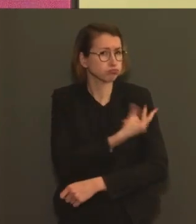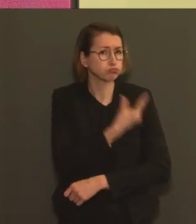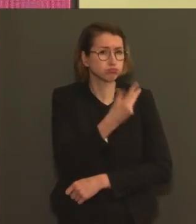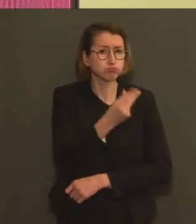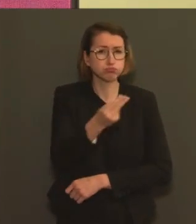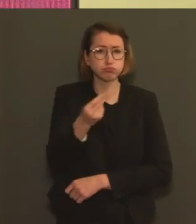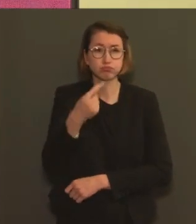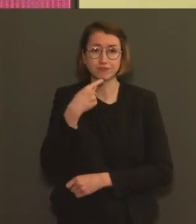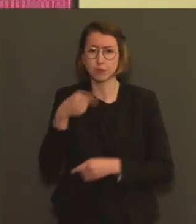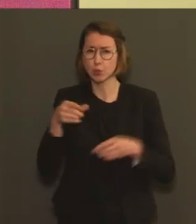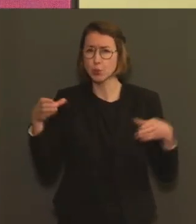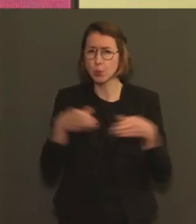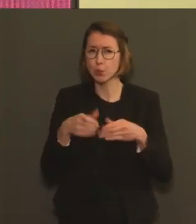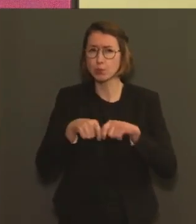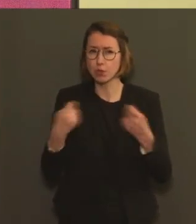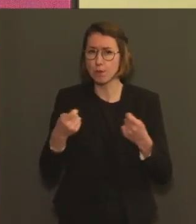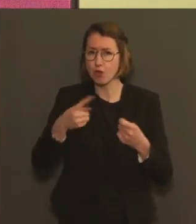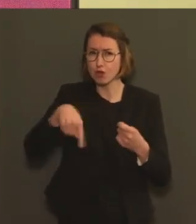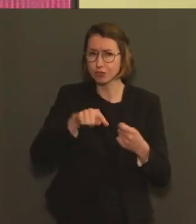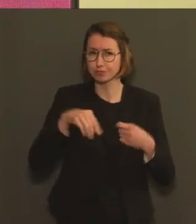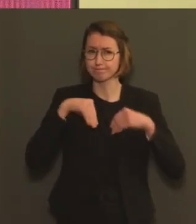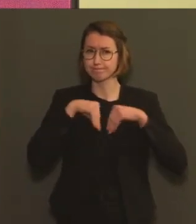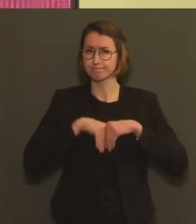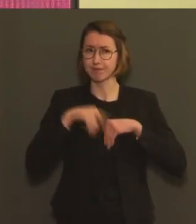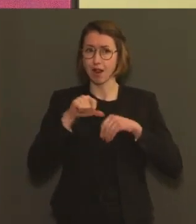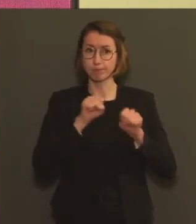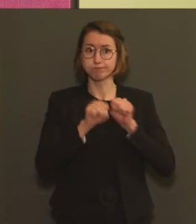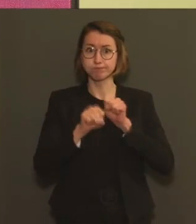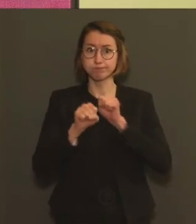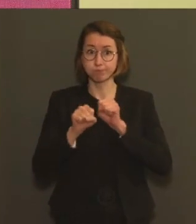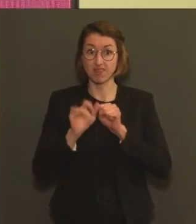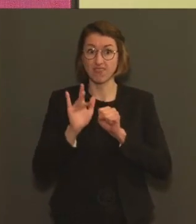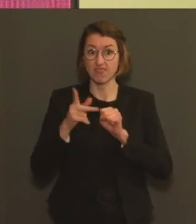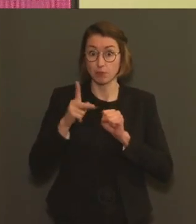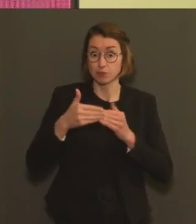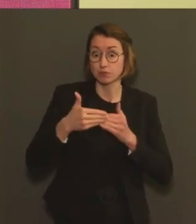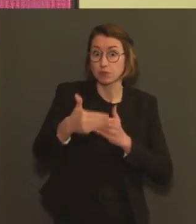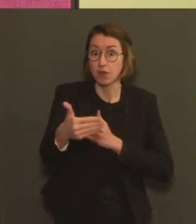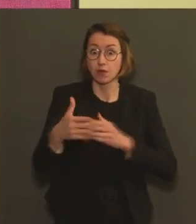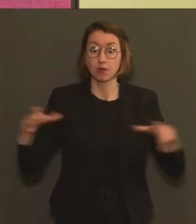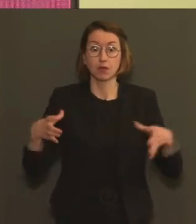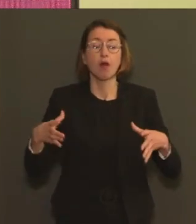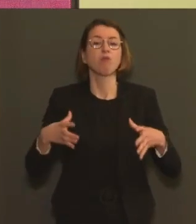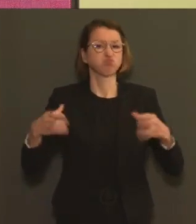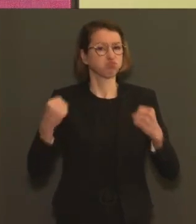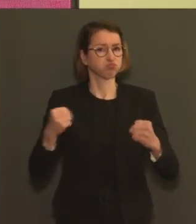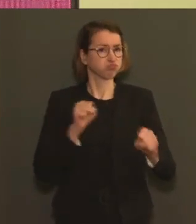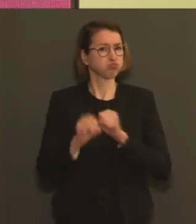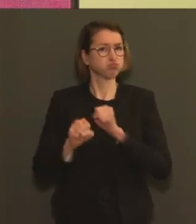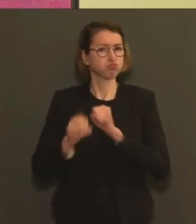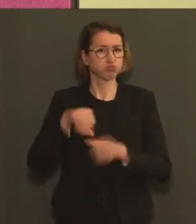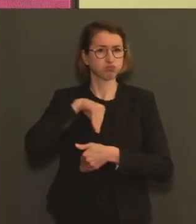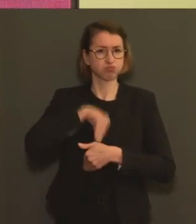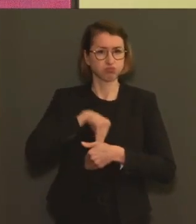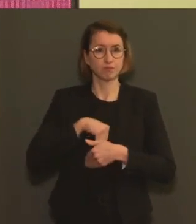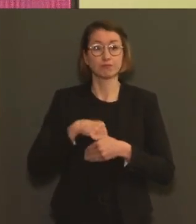particulièrement à risque, va augmenter dans les semaines qui viennent et on espère que ceci fera au niveau des maisons de repos un barrage à la progression